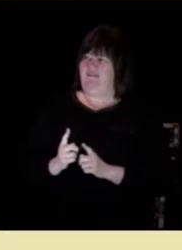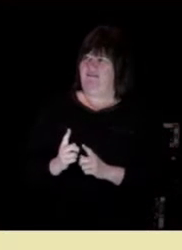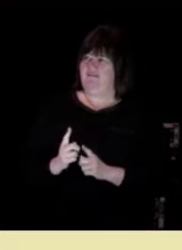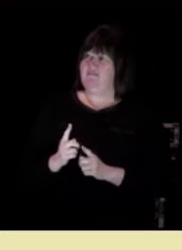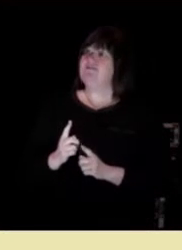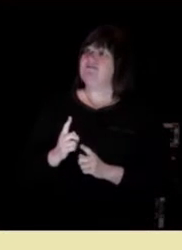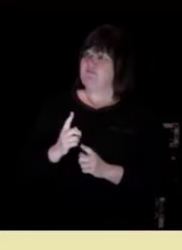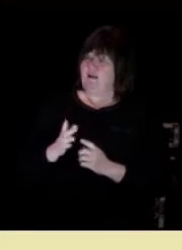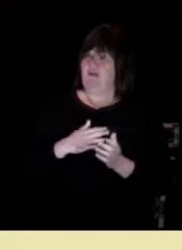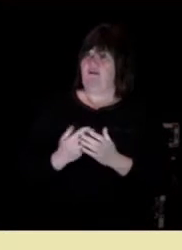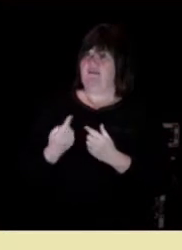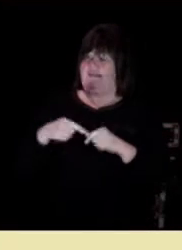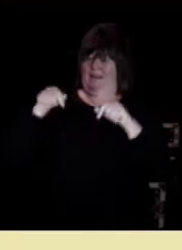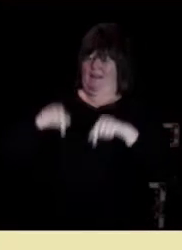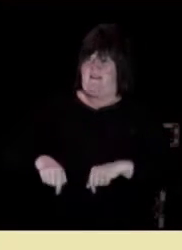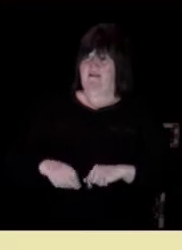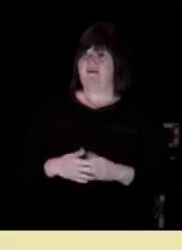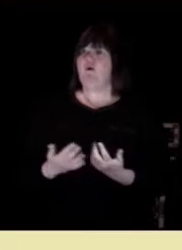er».